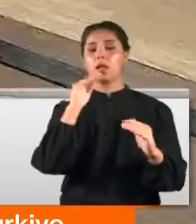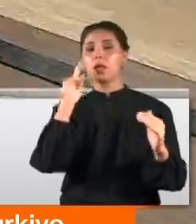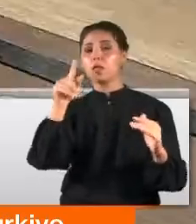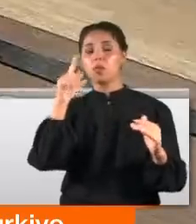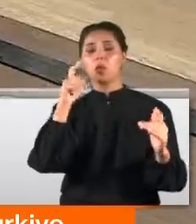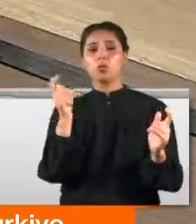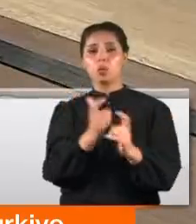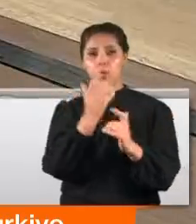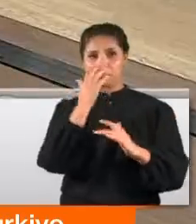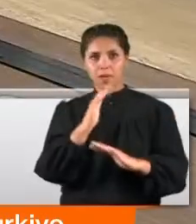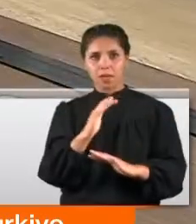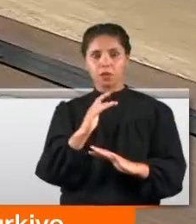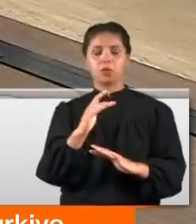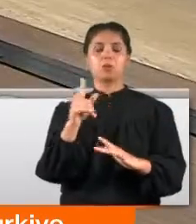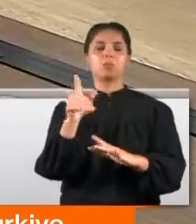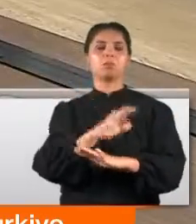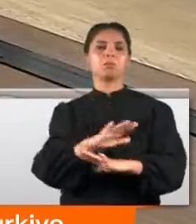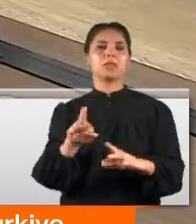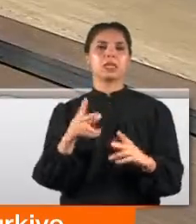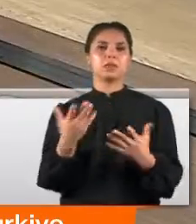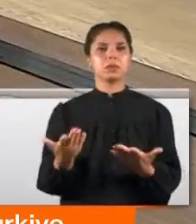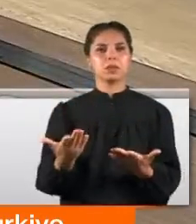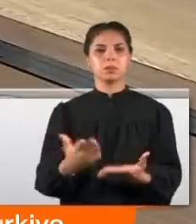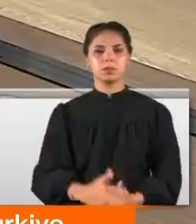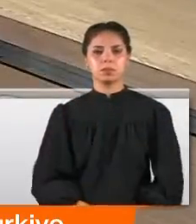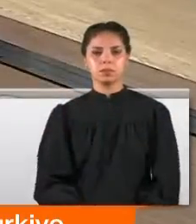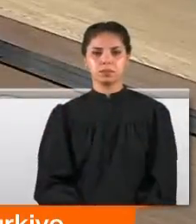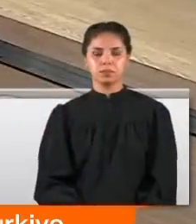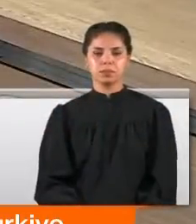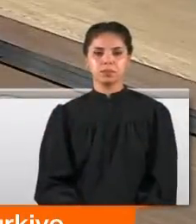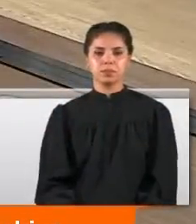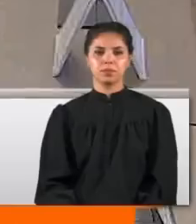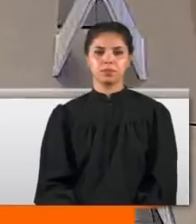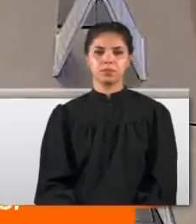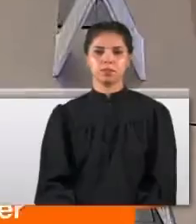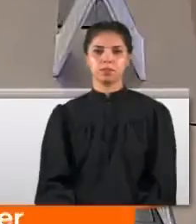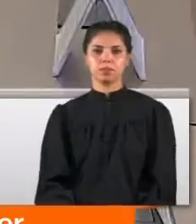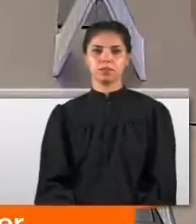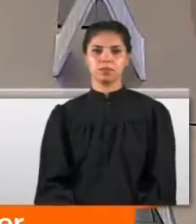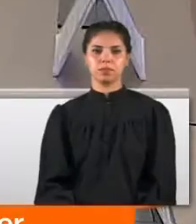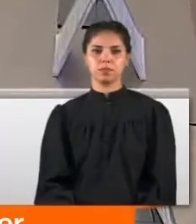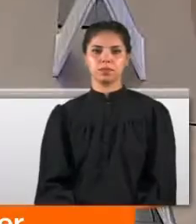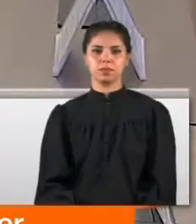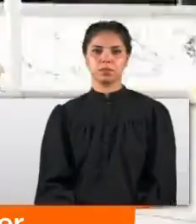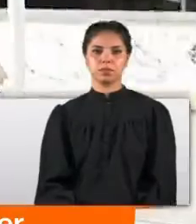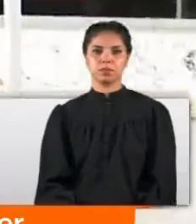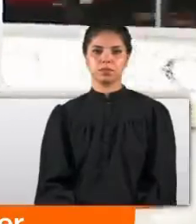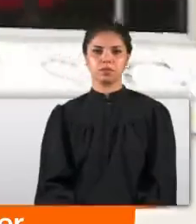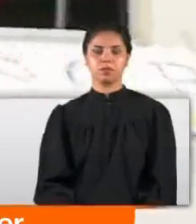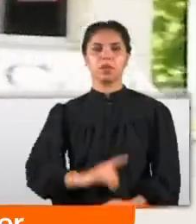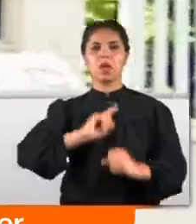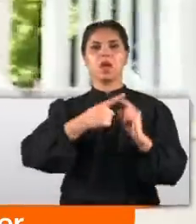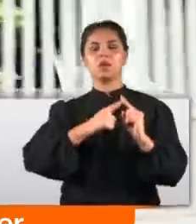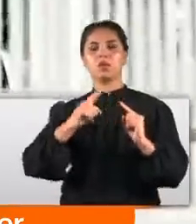tamamlandı. Çalışmalarımızın tarafları optimal düzeyde memnun edecek şekilde sonuçlandırmayı hedefliyoruz. Hafta